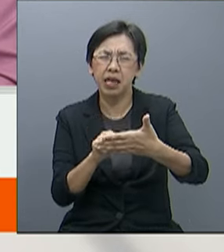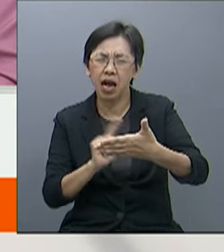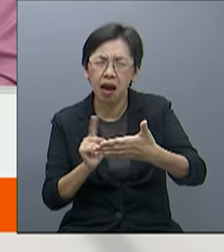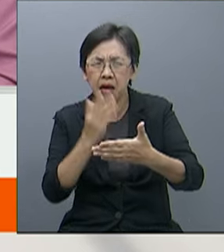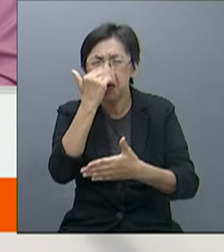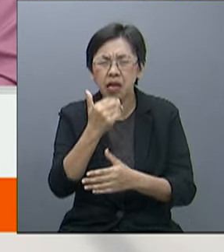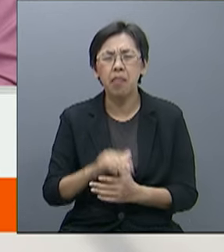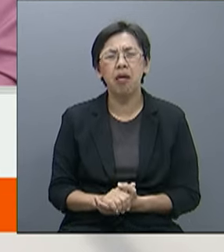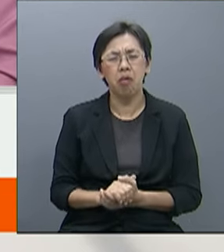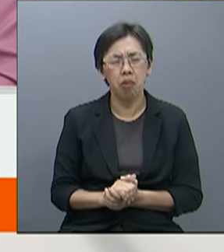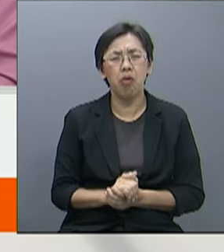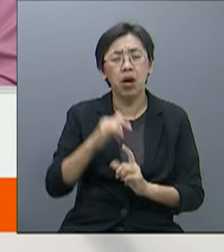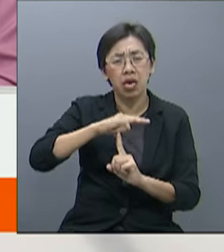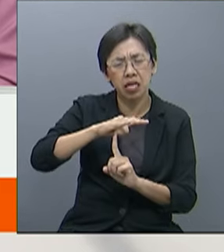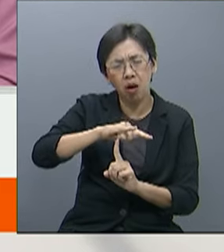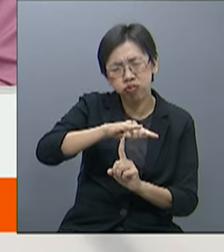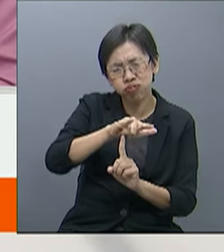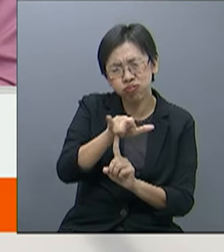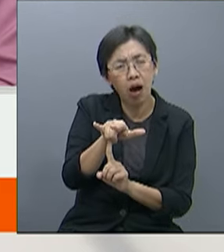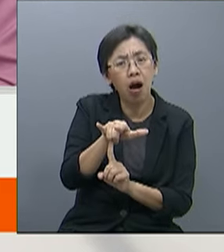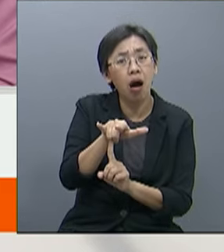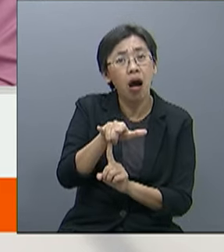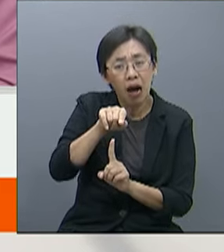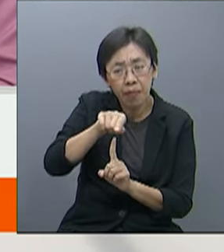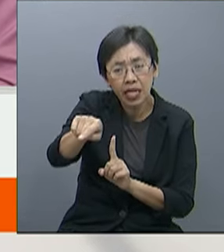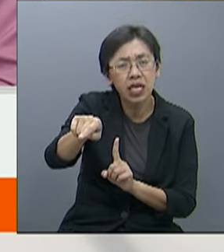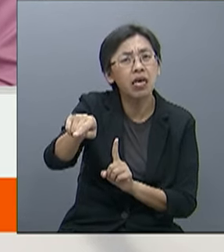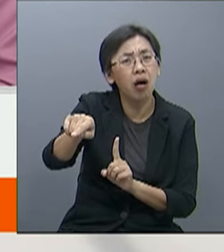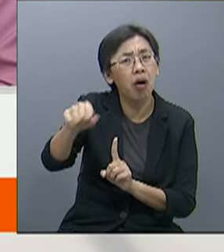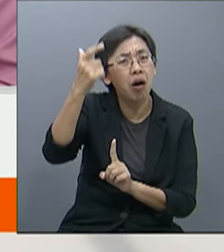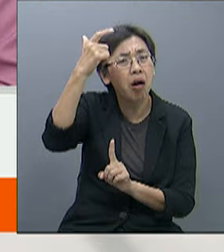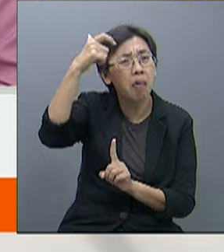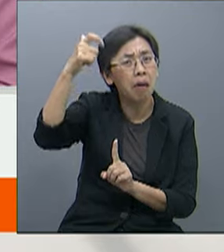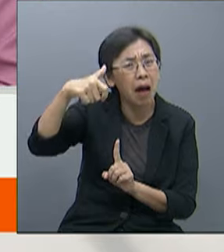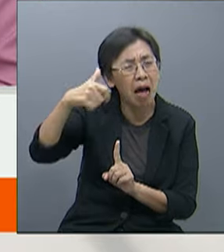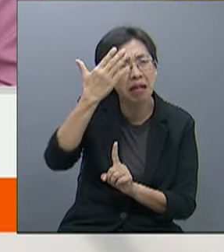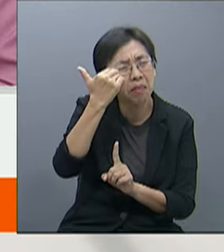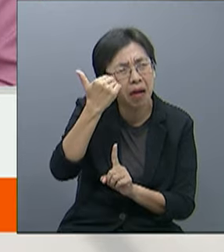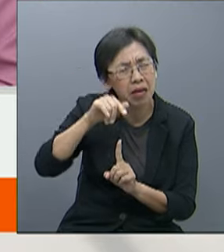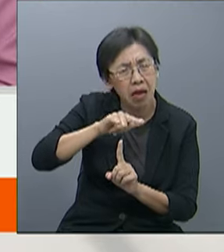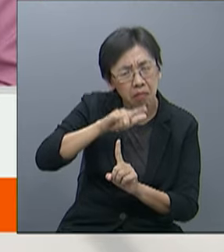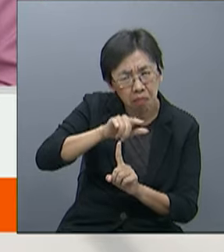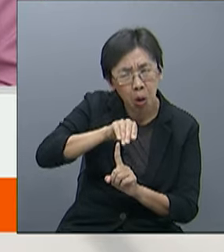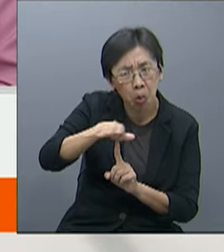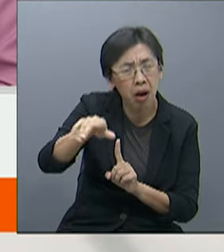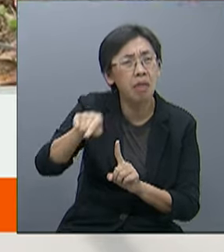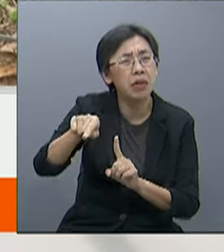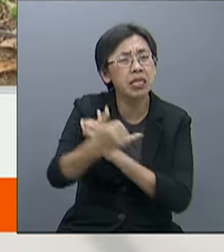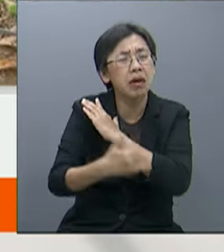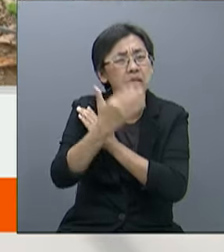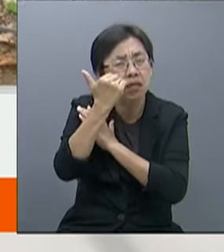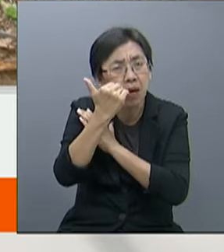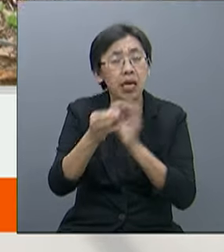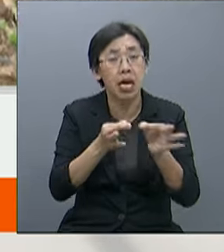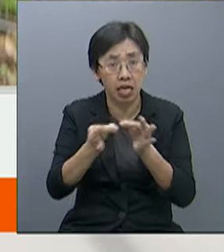ณะแบบนี้เกิดขึ้นได้หันไปทำไมที่ในนอกเขตประเทศไทยนะคะ ครับก็เมื่อวานเนี่ยที่จากที่เ